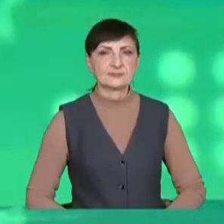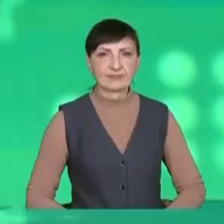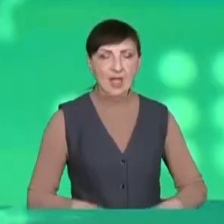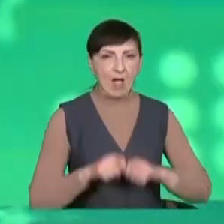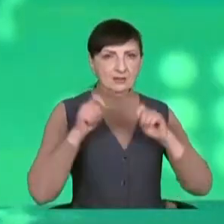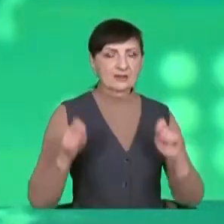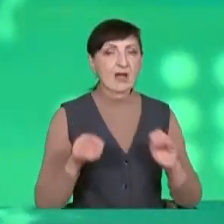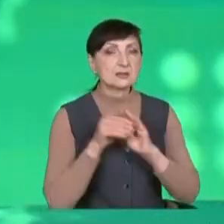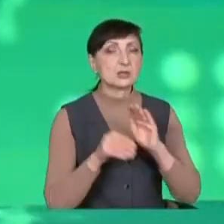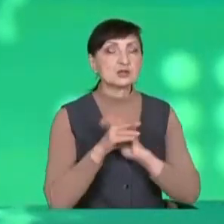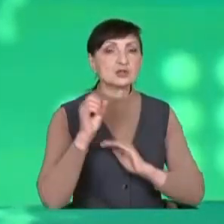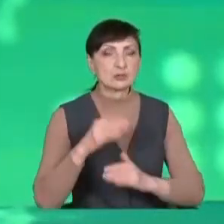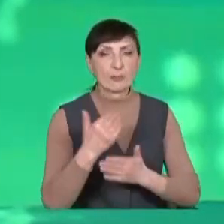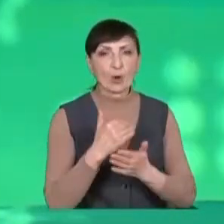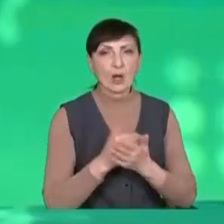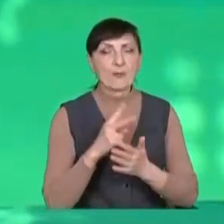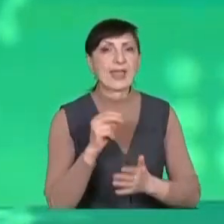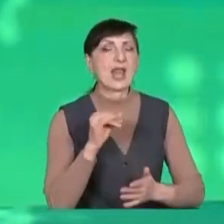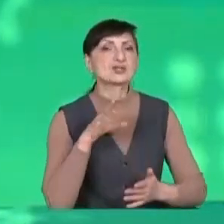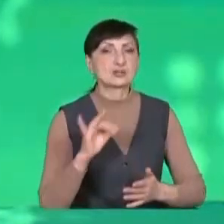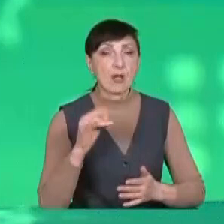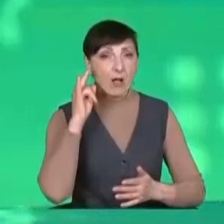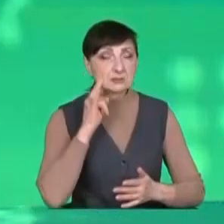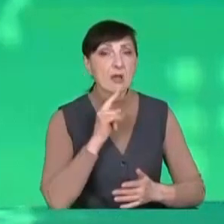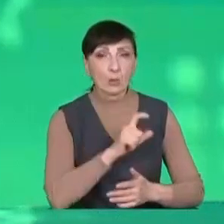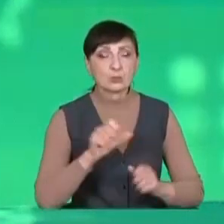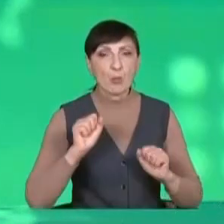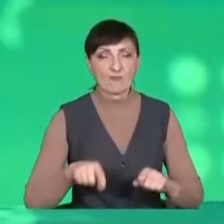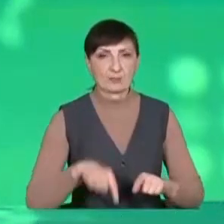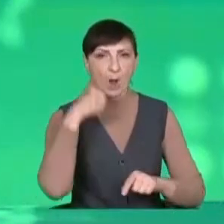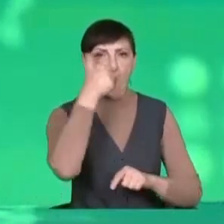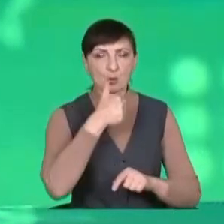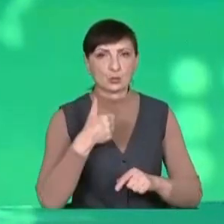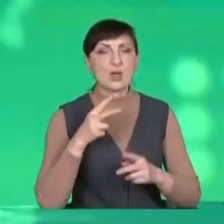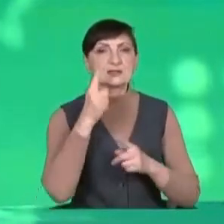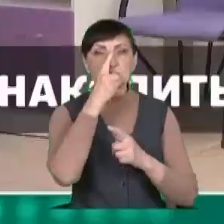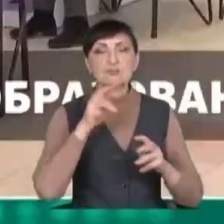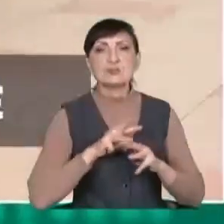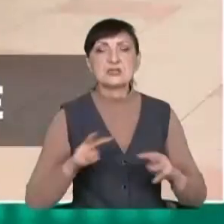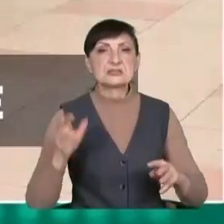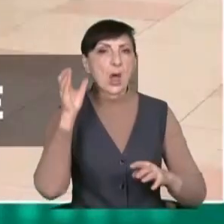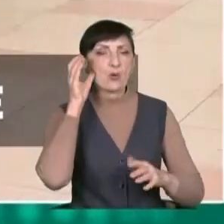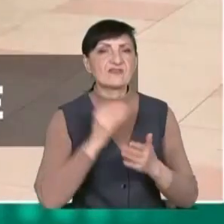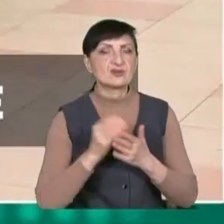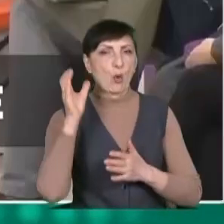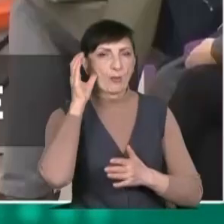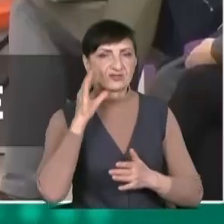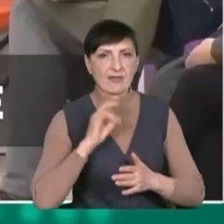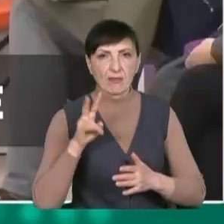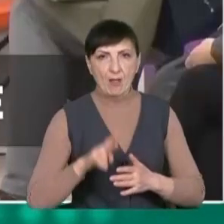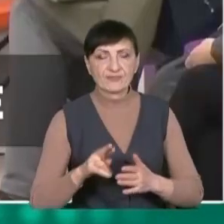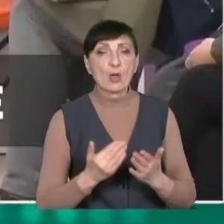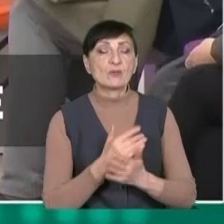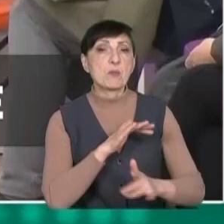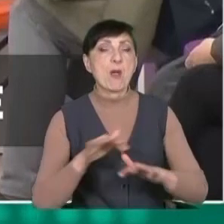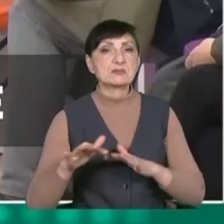Открывать накопительные счета по программе «Келешек» казахстанцы смогут уже в этом году, сообщил министр науки и высшего образования Саясат Нурбек. Новый